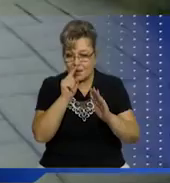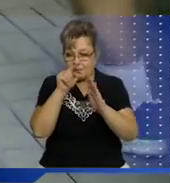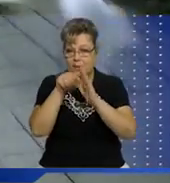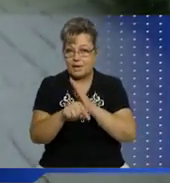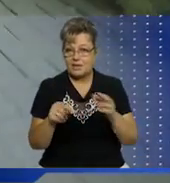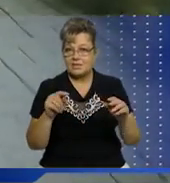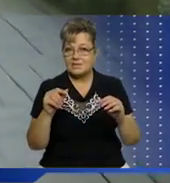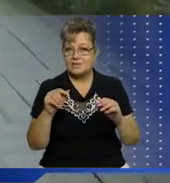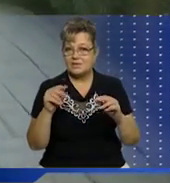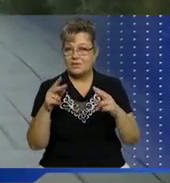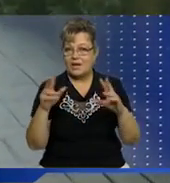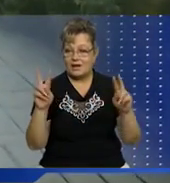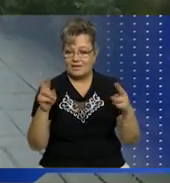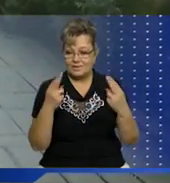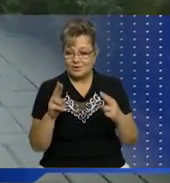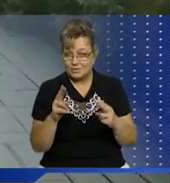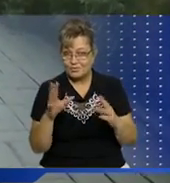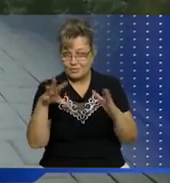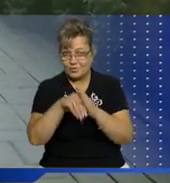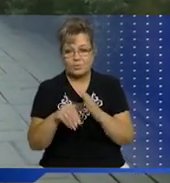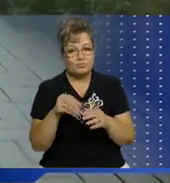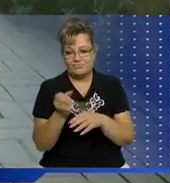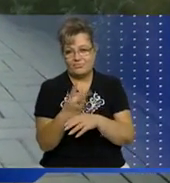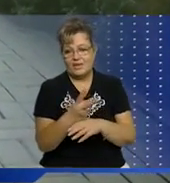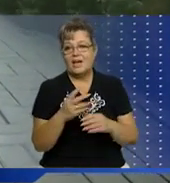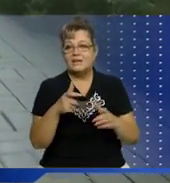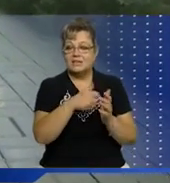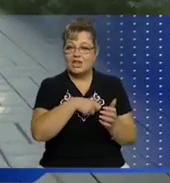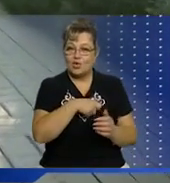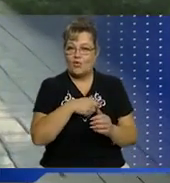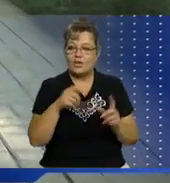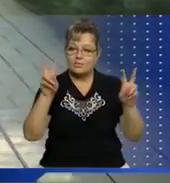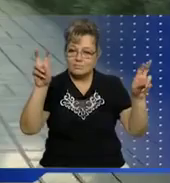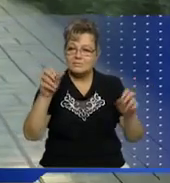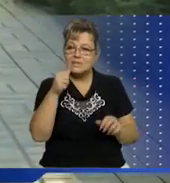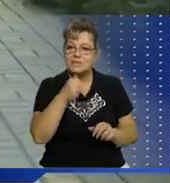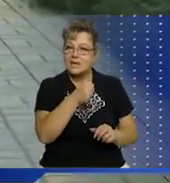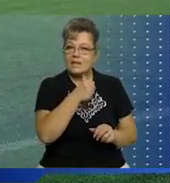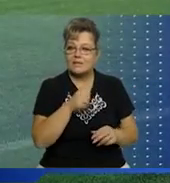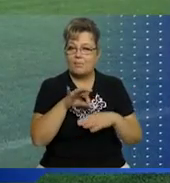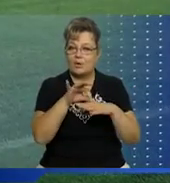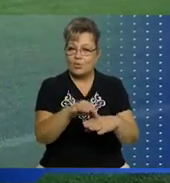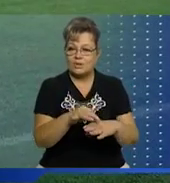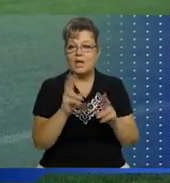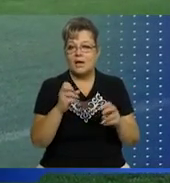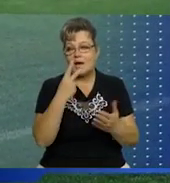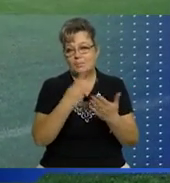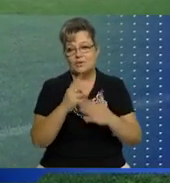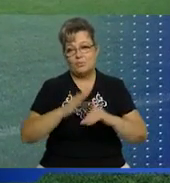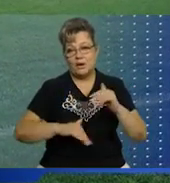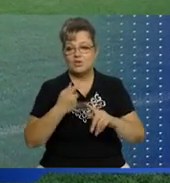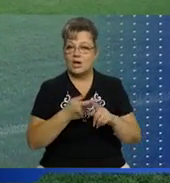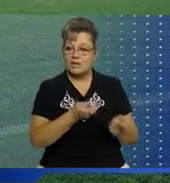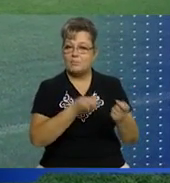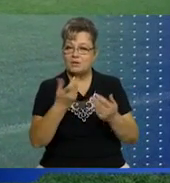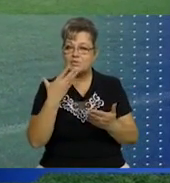на базу клуба, получают отворот-поворот. Тренировки Ростова проходят под грифом «Секретно». Как показывает практика, это